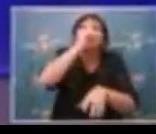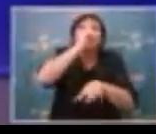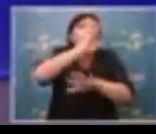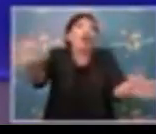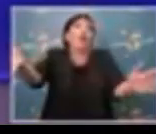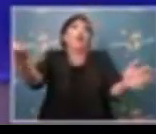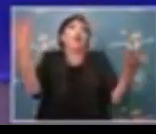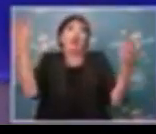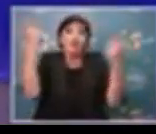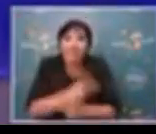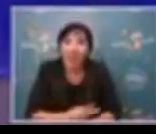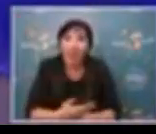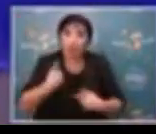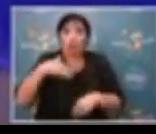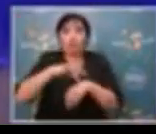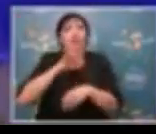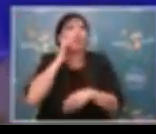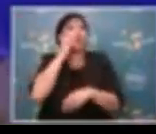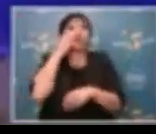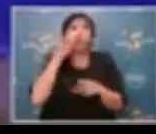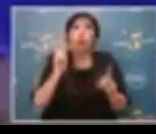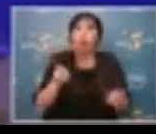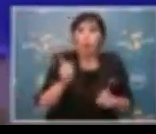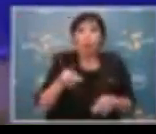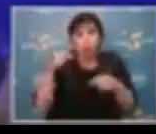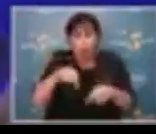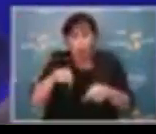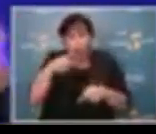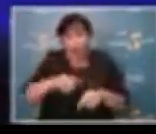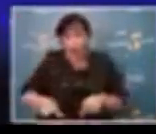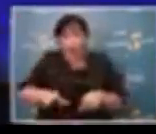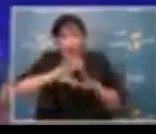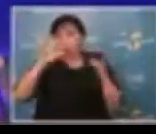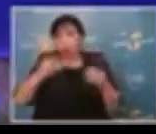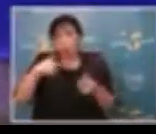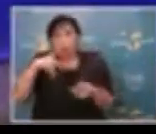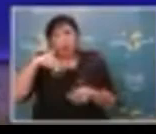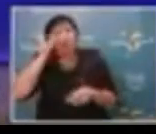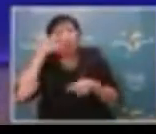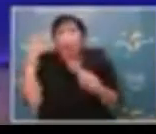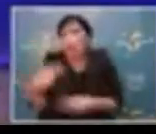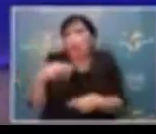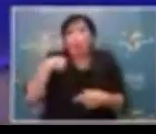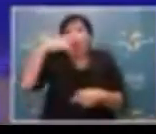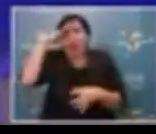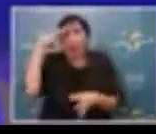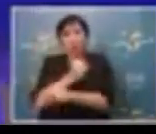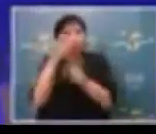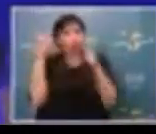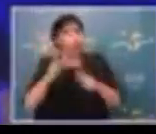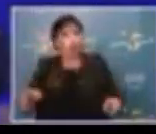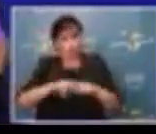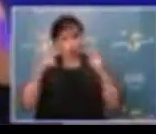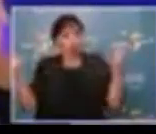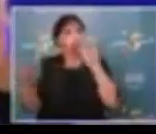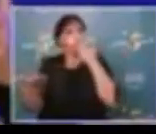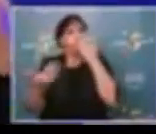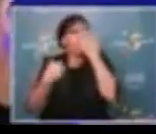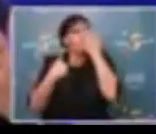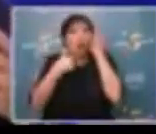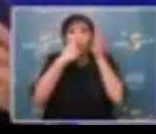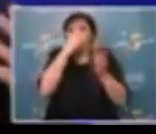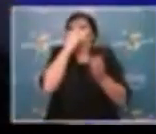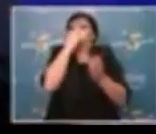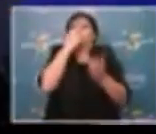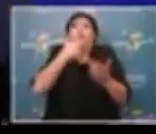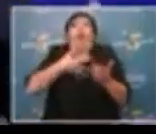Che è vero. Che quella è la causa di tutto. È la causa perché non dormo. Ho scoperto cos'era. Ho